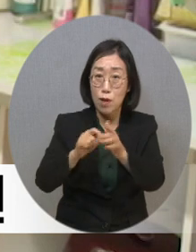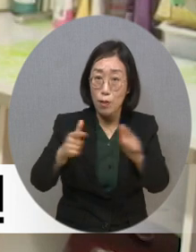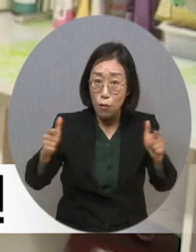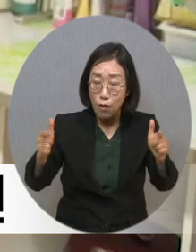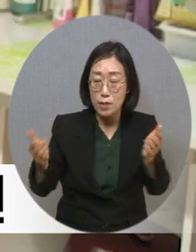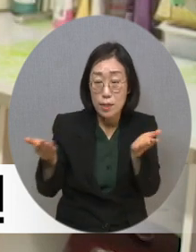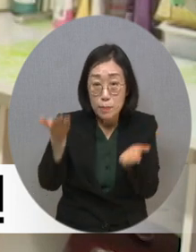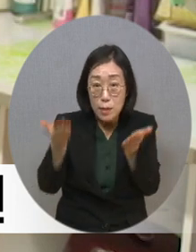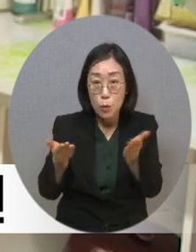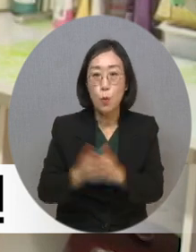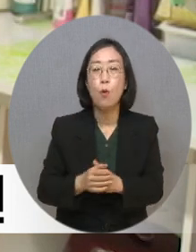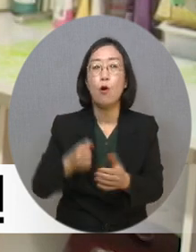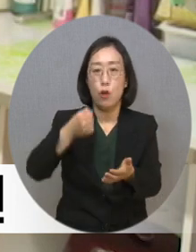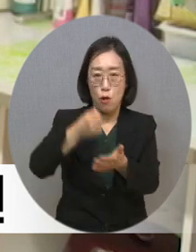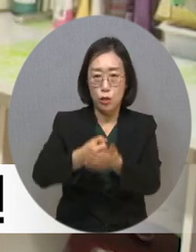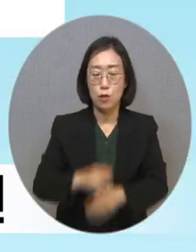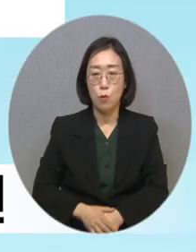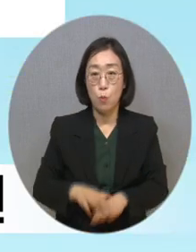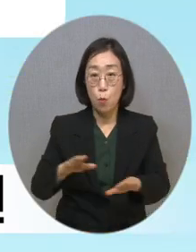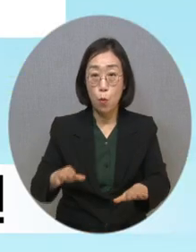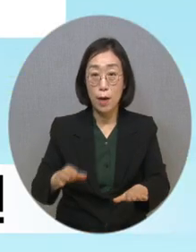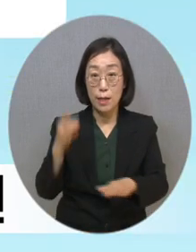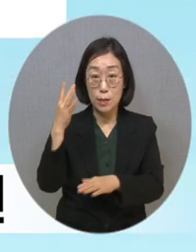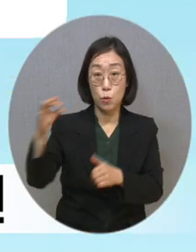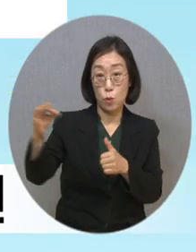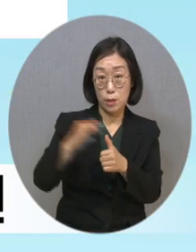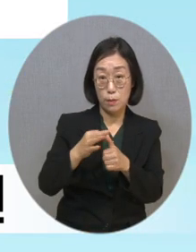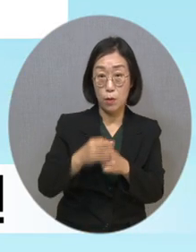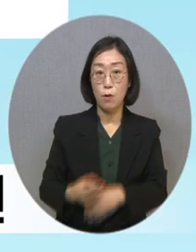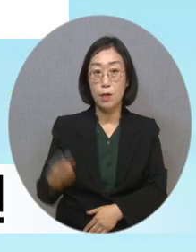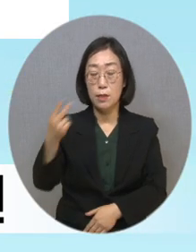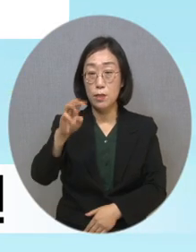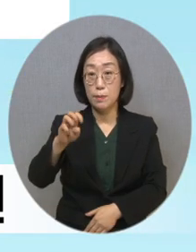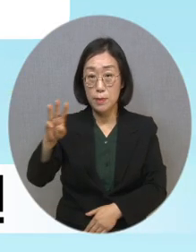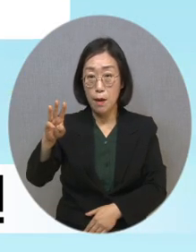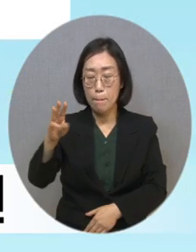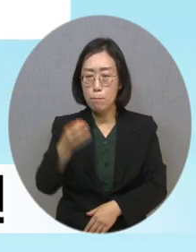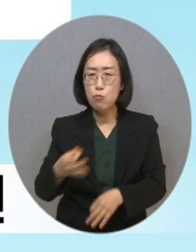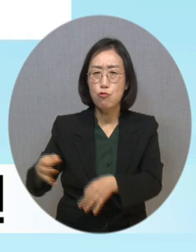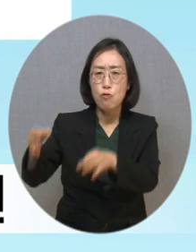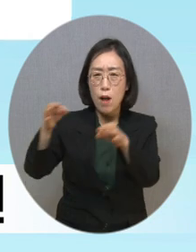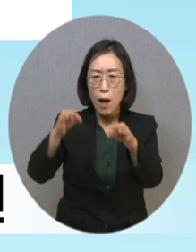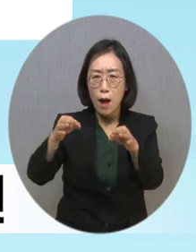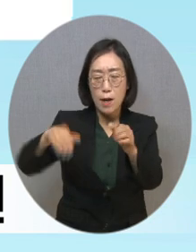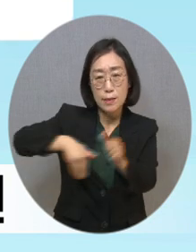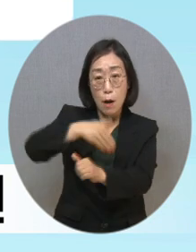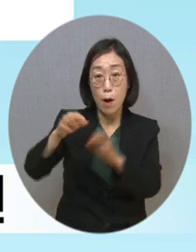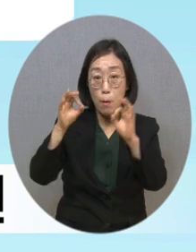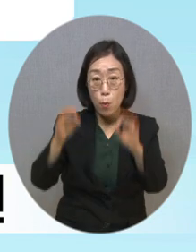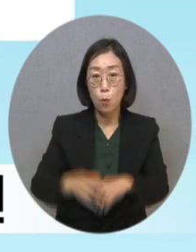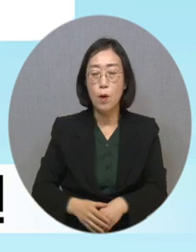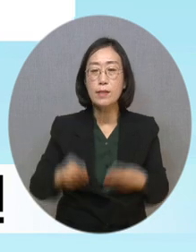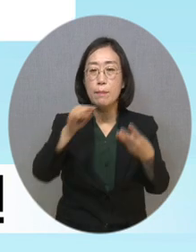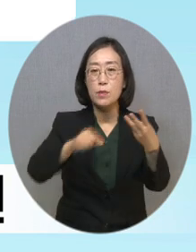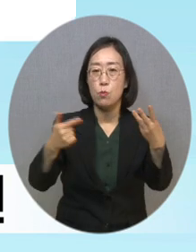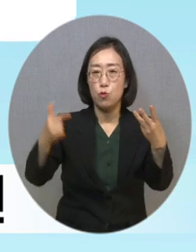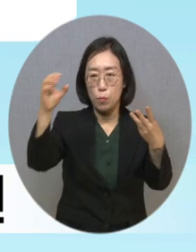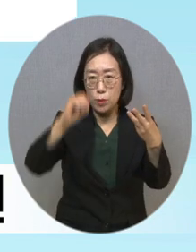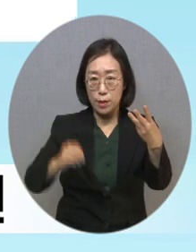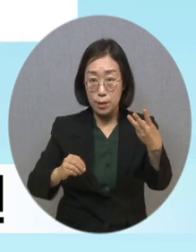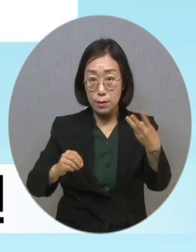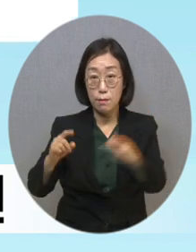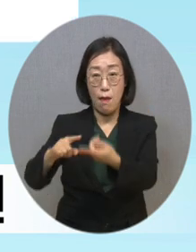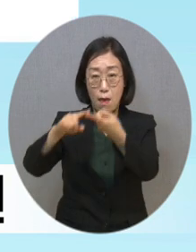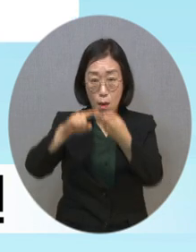정합니다 올해 기초 급여액은 2023년 소비자 물가 상승률인 3.6% 반영해 월